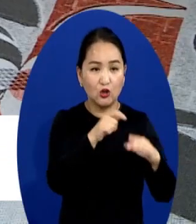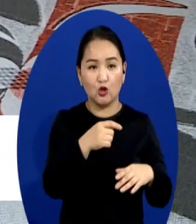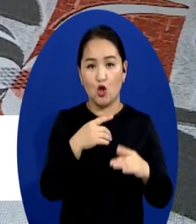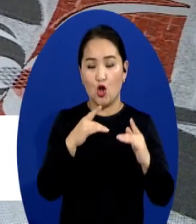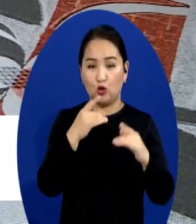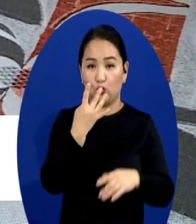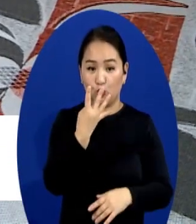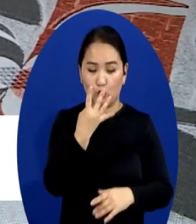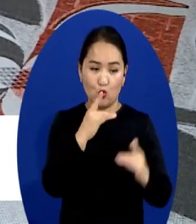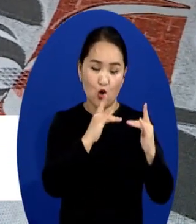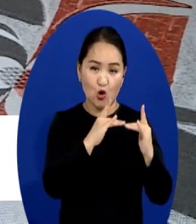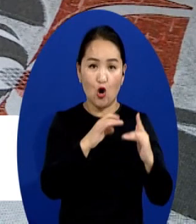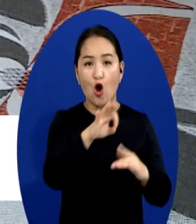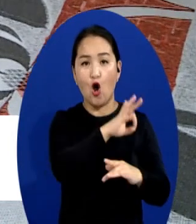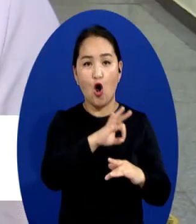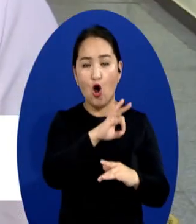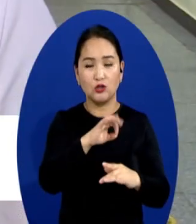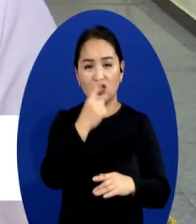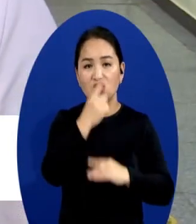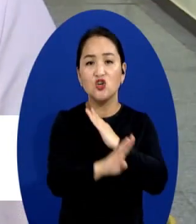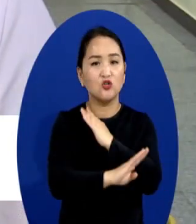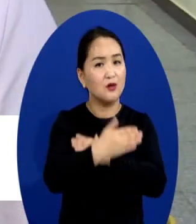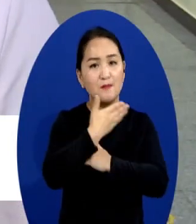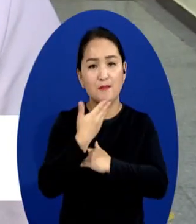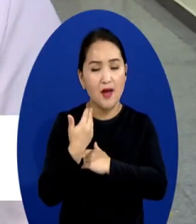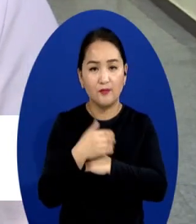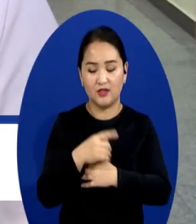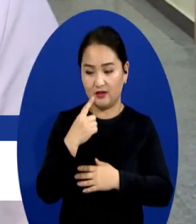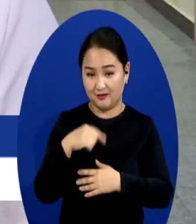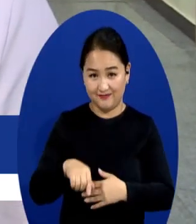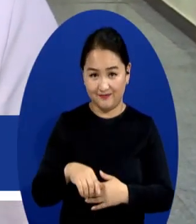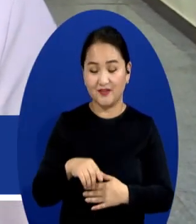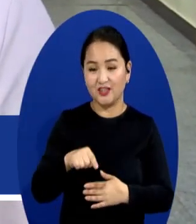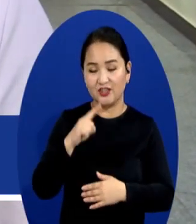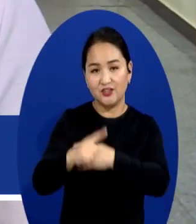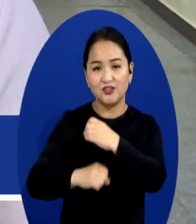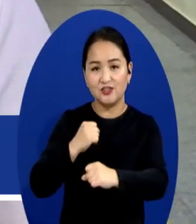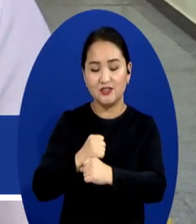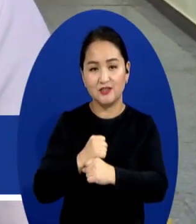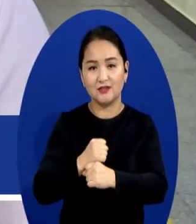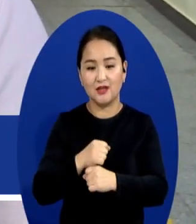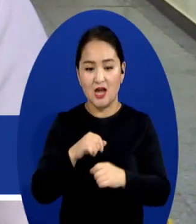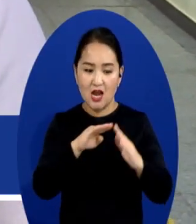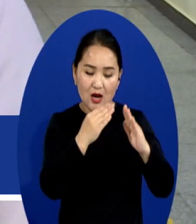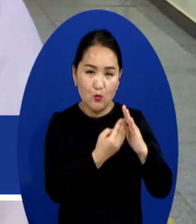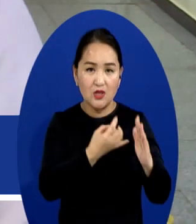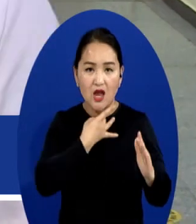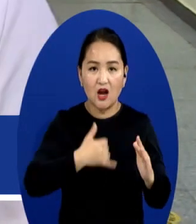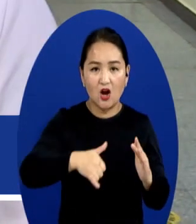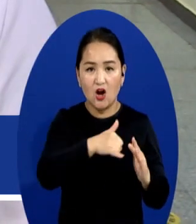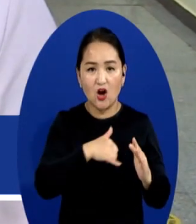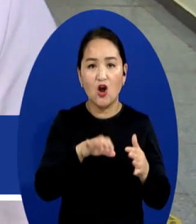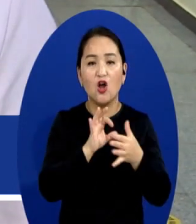нэг ч өдөр байхгүй гэж эмнэлгийнхэн ярилаа. Ерөнхийдөө энэ жил болохоор нөгөө ахын хүрээний арилгалтад айгүй хихсэн ковидтай